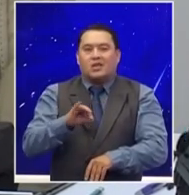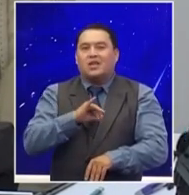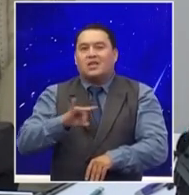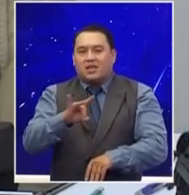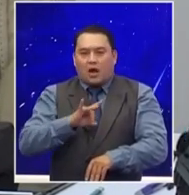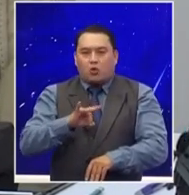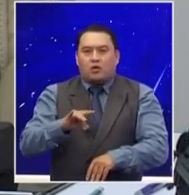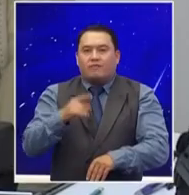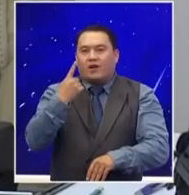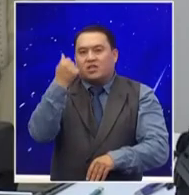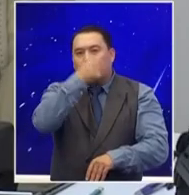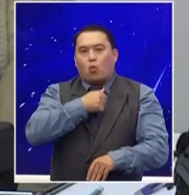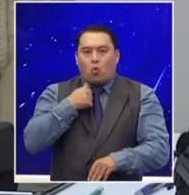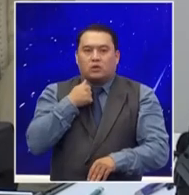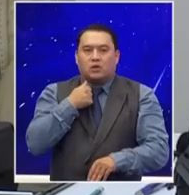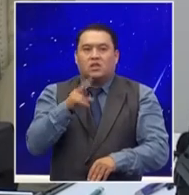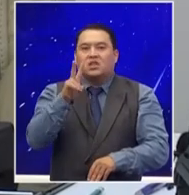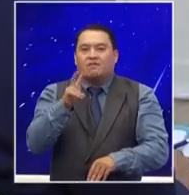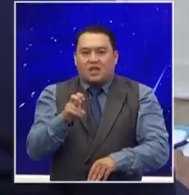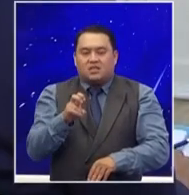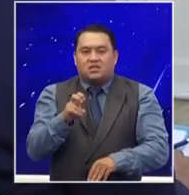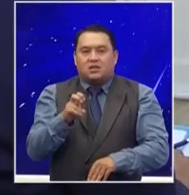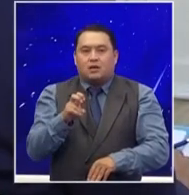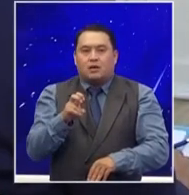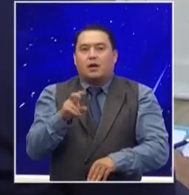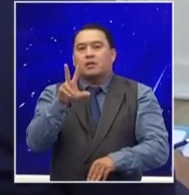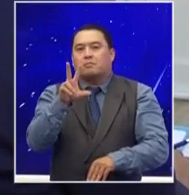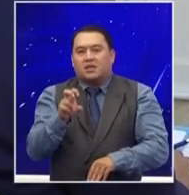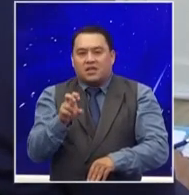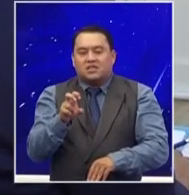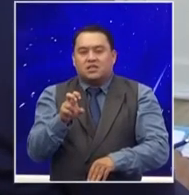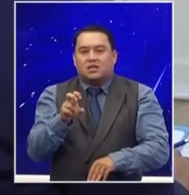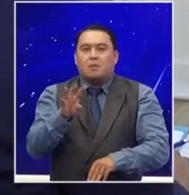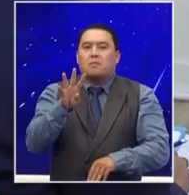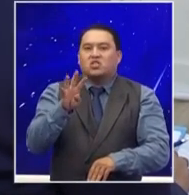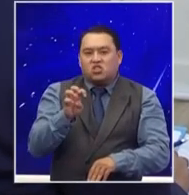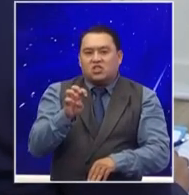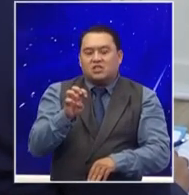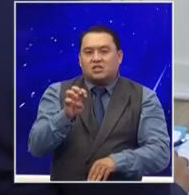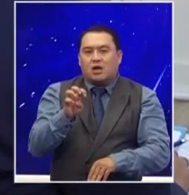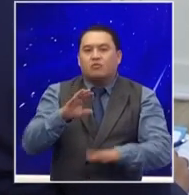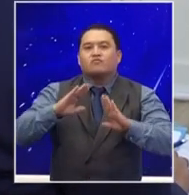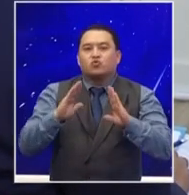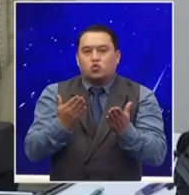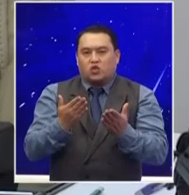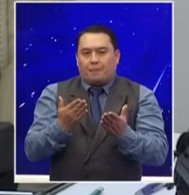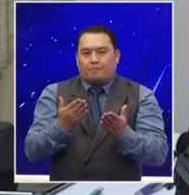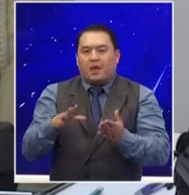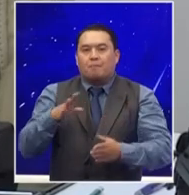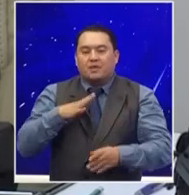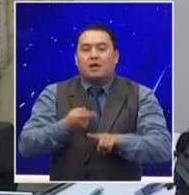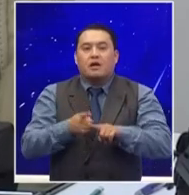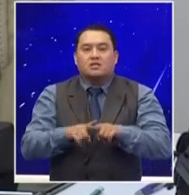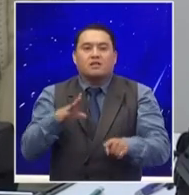Илийском районе в год по 200, по 300, даже по 400 случаев. Но это